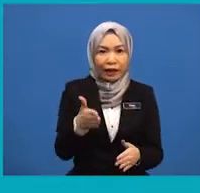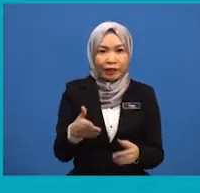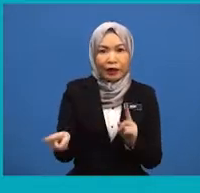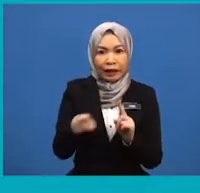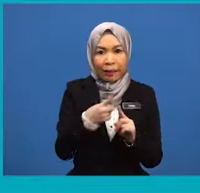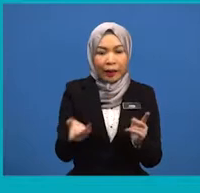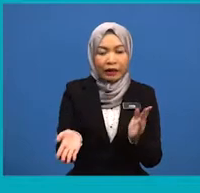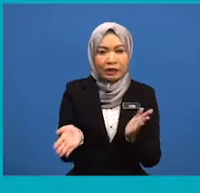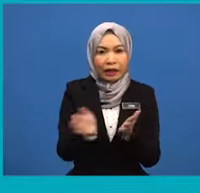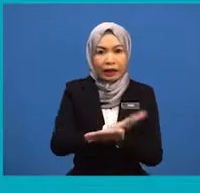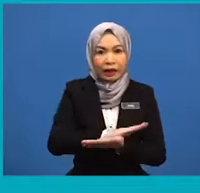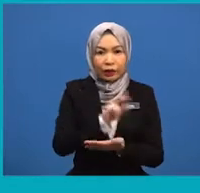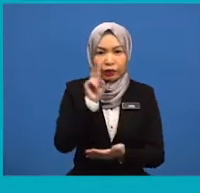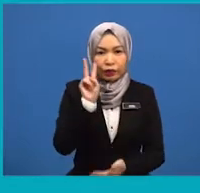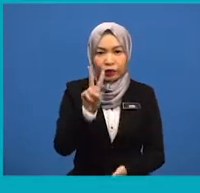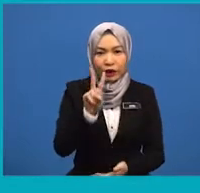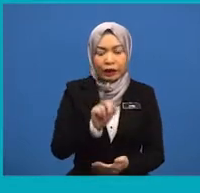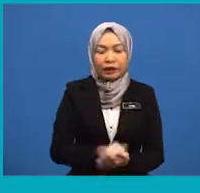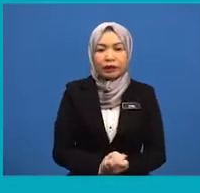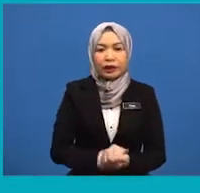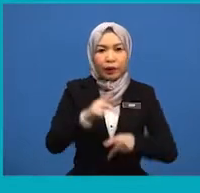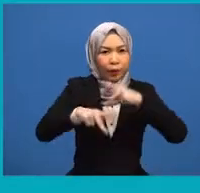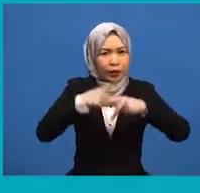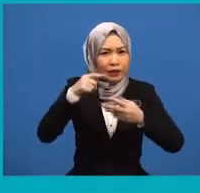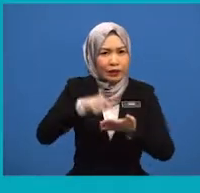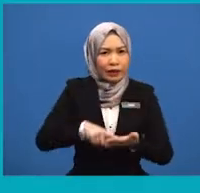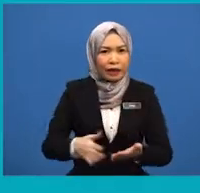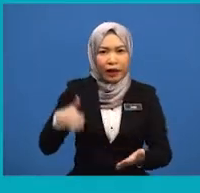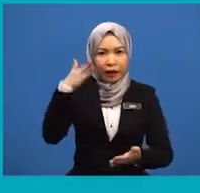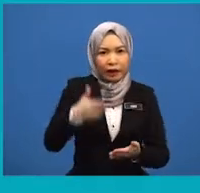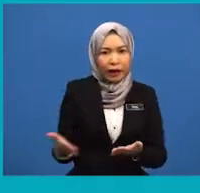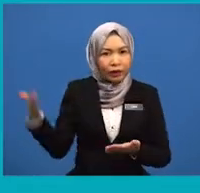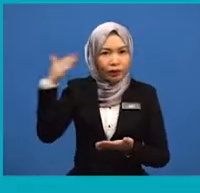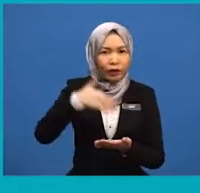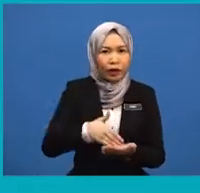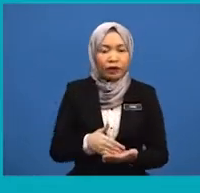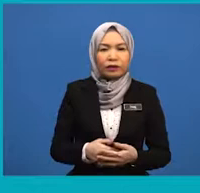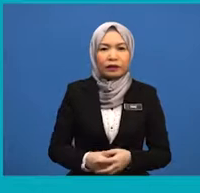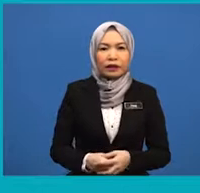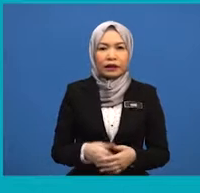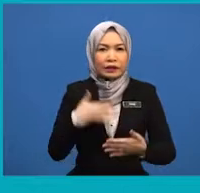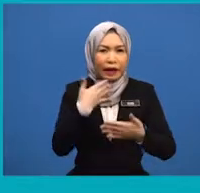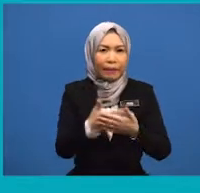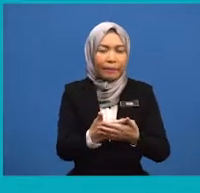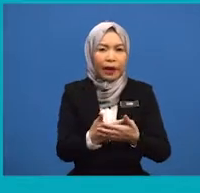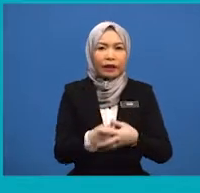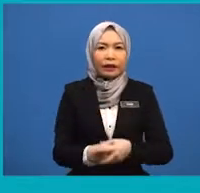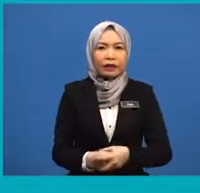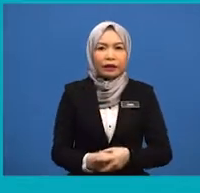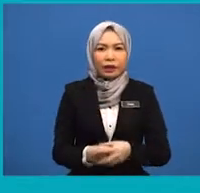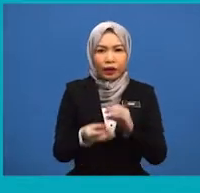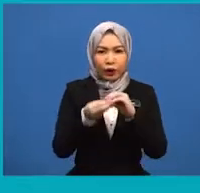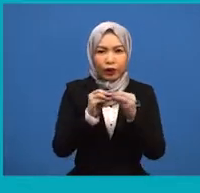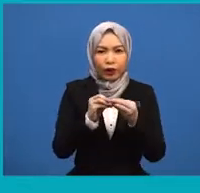2. Proses ini akan berulang sehinggalah apabila